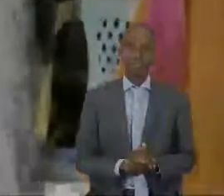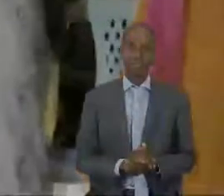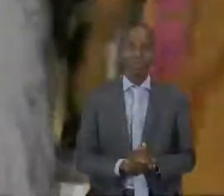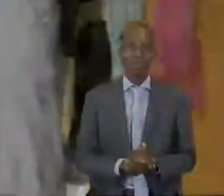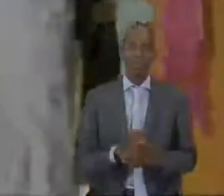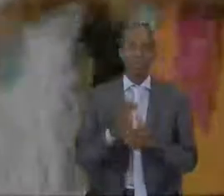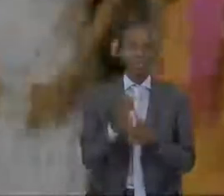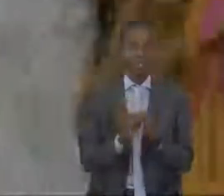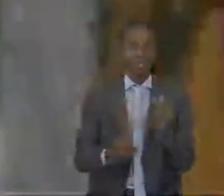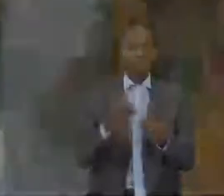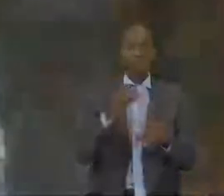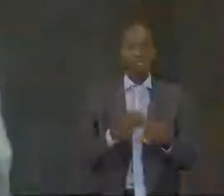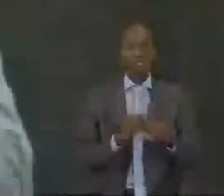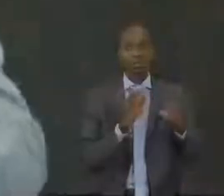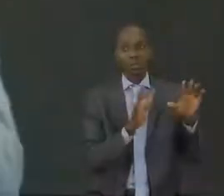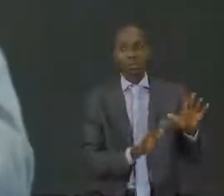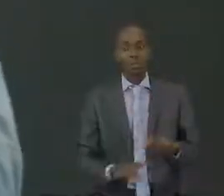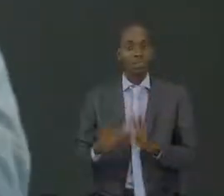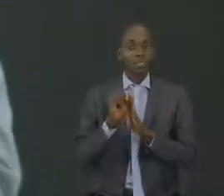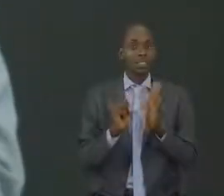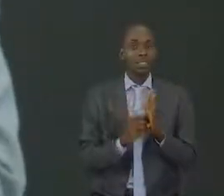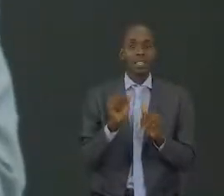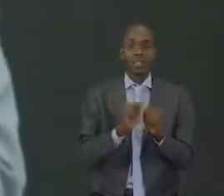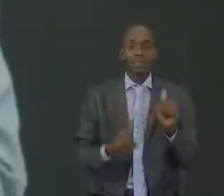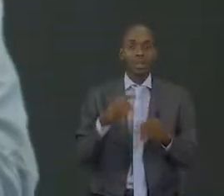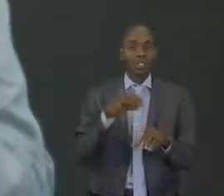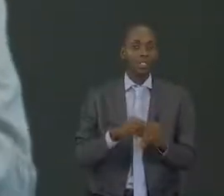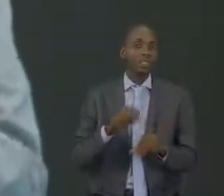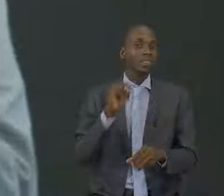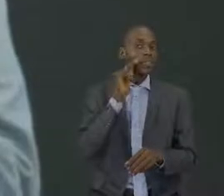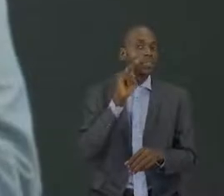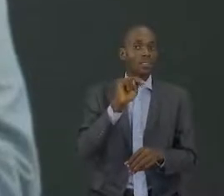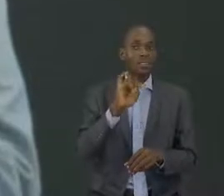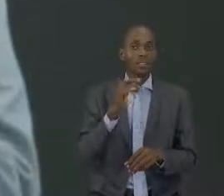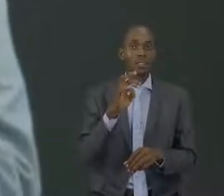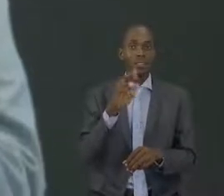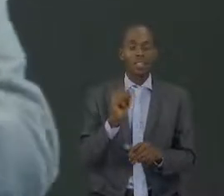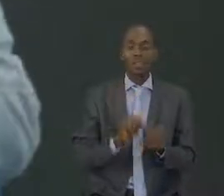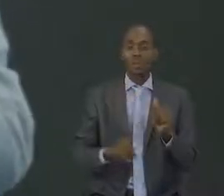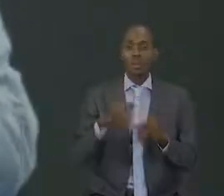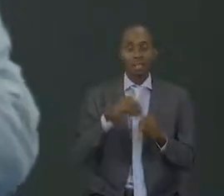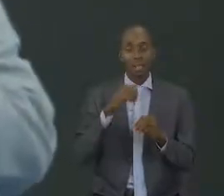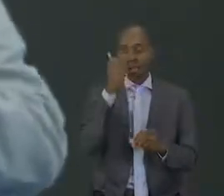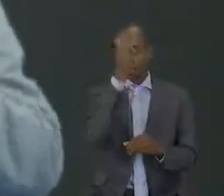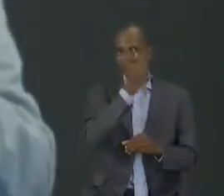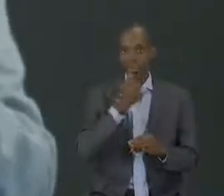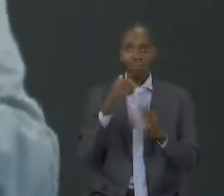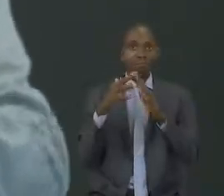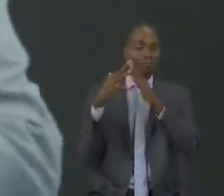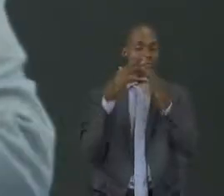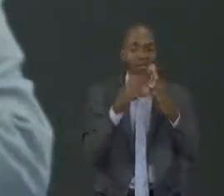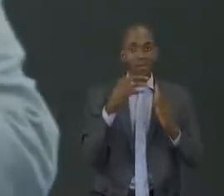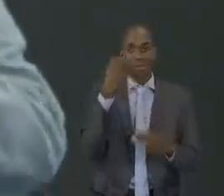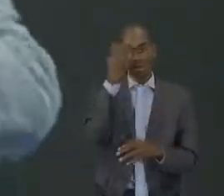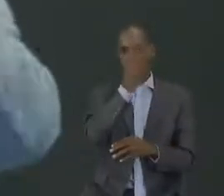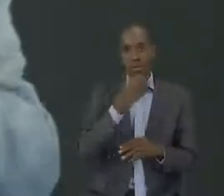Dans tout l'état de Rivers, dans le Nigeria, partout en Afrique, en Amérique, en Europe, en